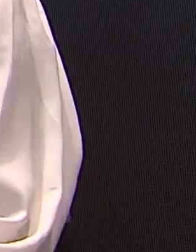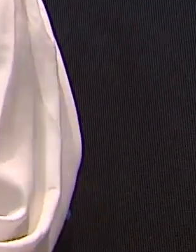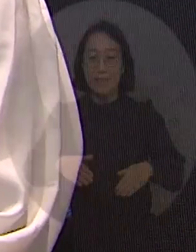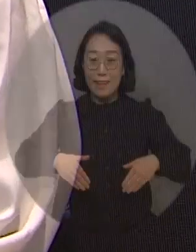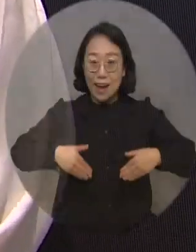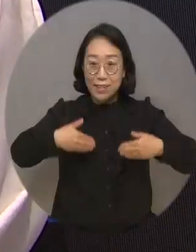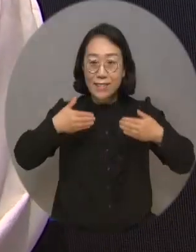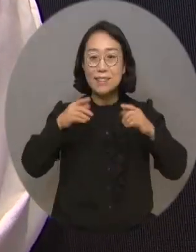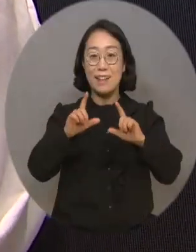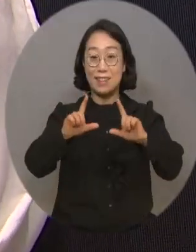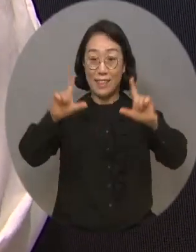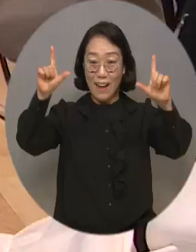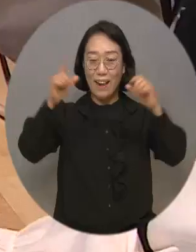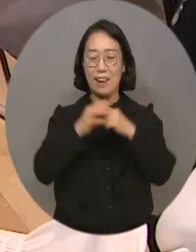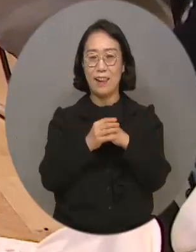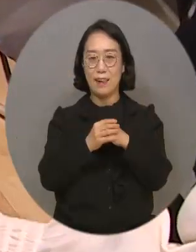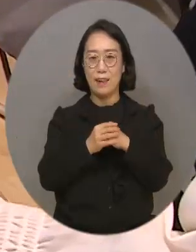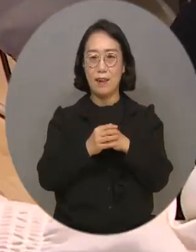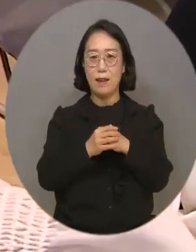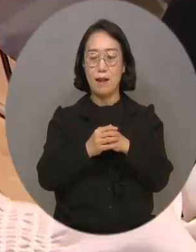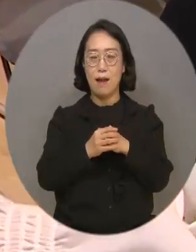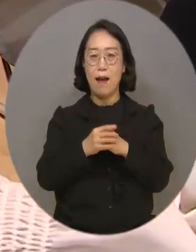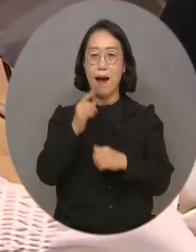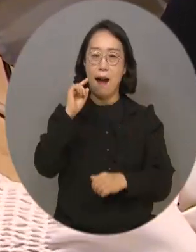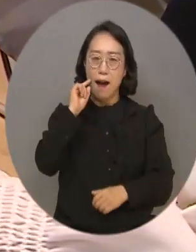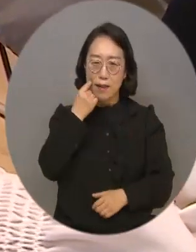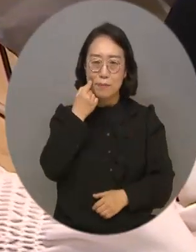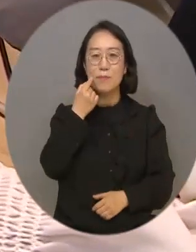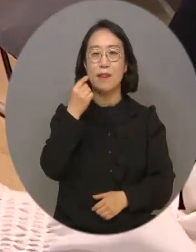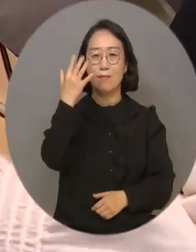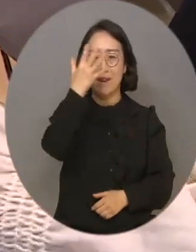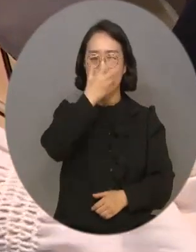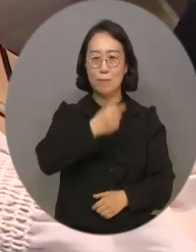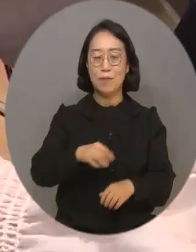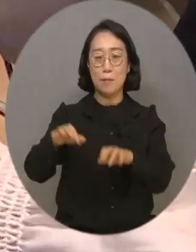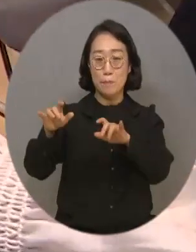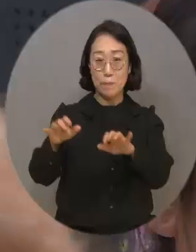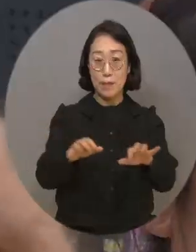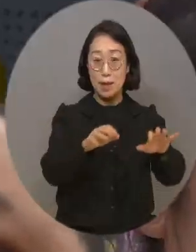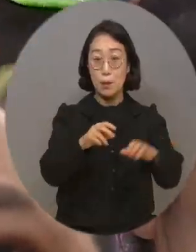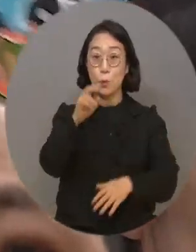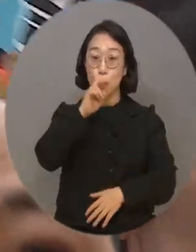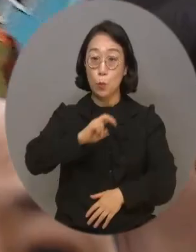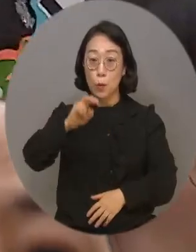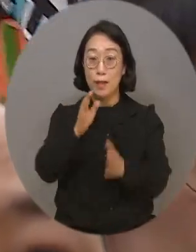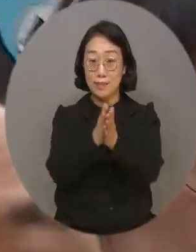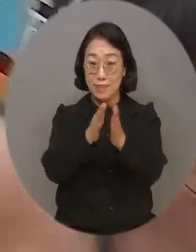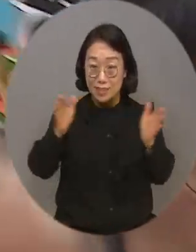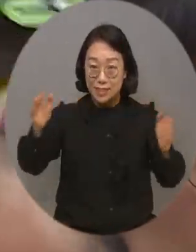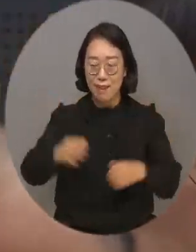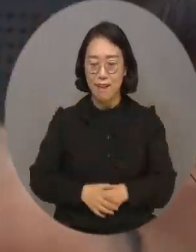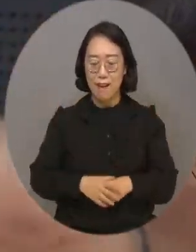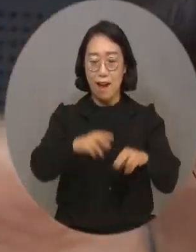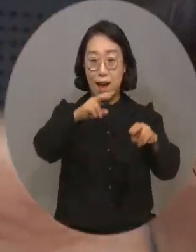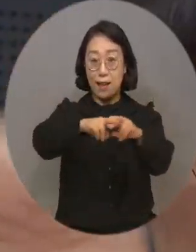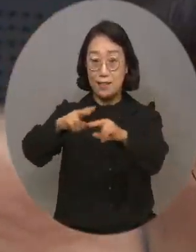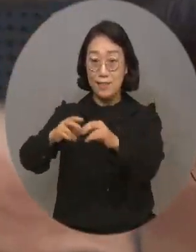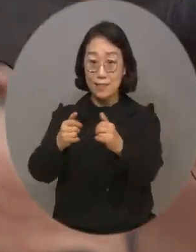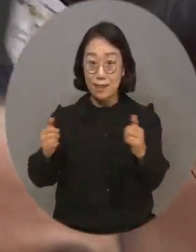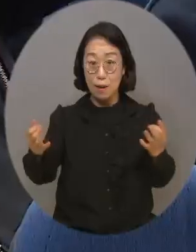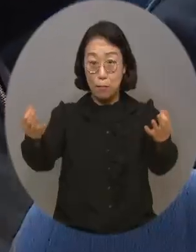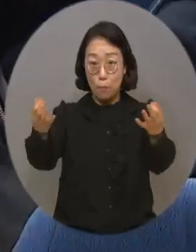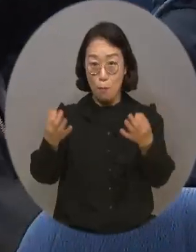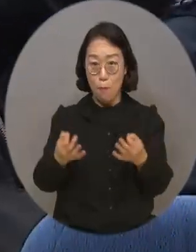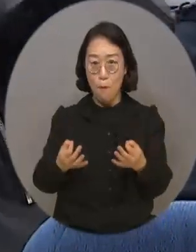따사로운 어느 봄날, 감미로운 피아노 선율 소리로 시작된 작은 공연장은 어느덧 관객들의 뜨거운